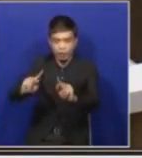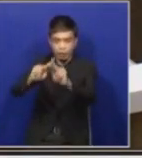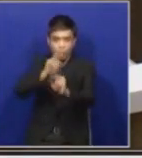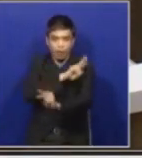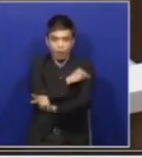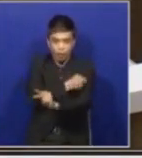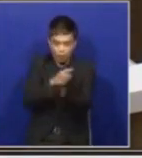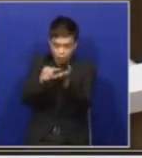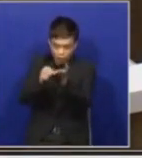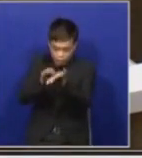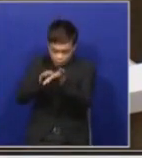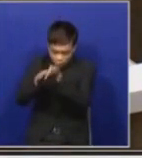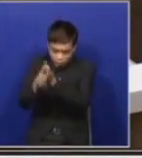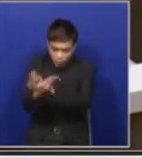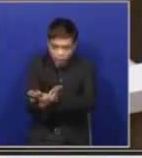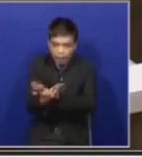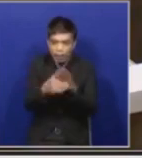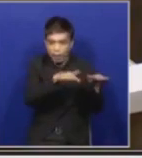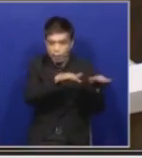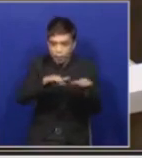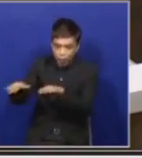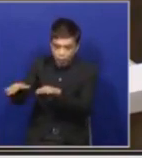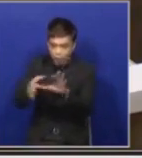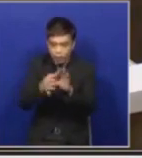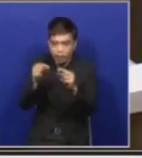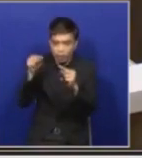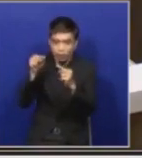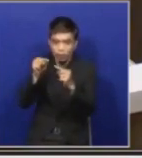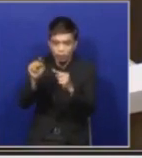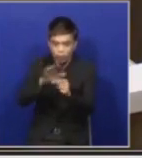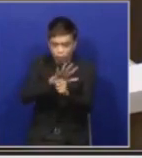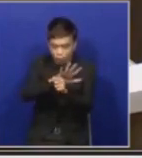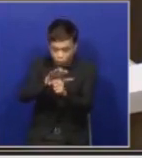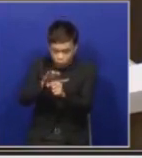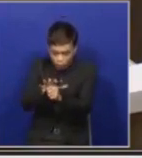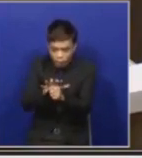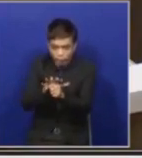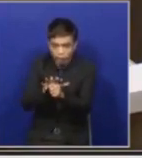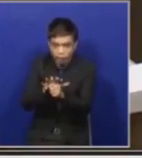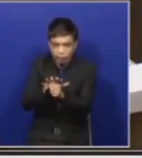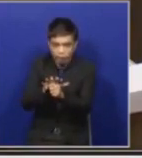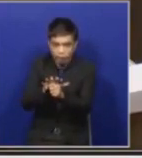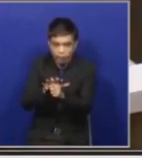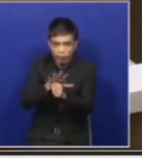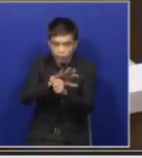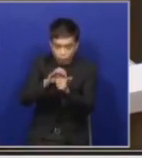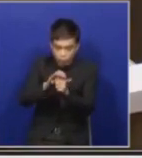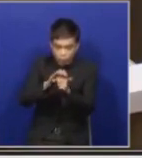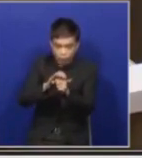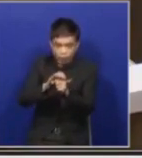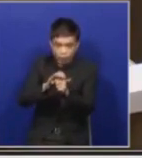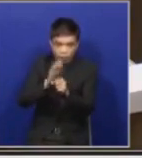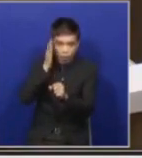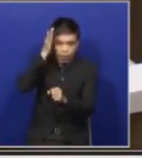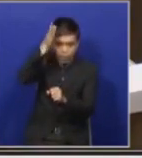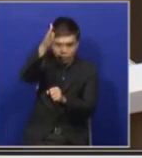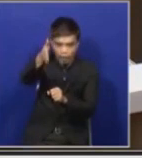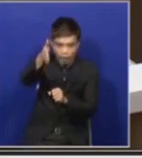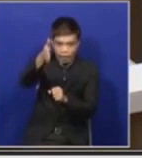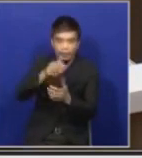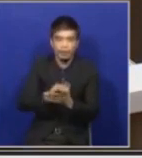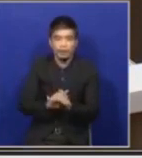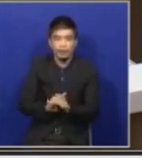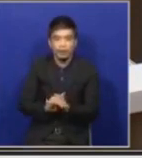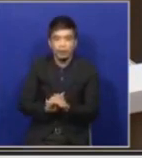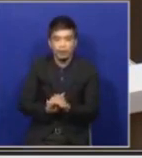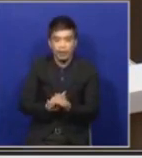การแพทย์ให้รองรับในการตอบโต้โควิดซึ่งจะมีมาในระลอกต่อไปและ